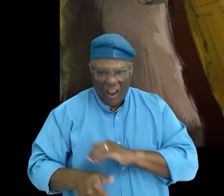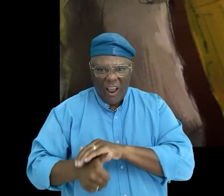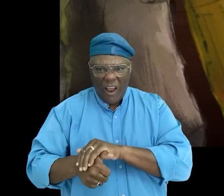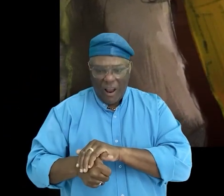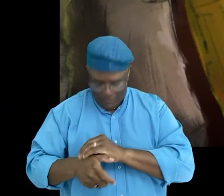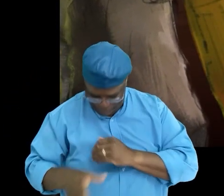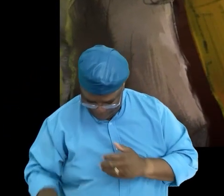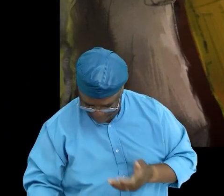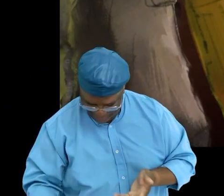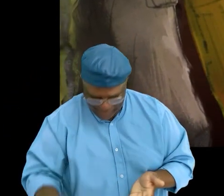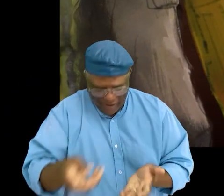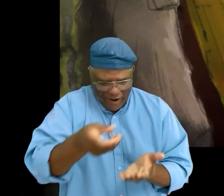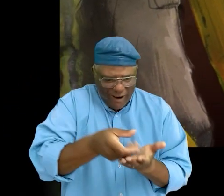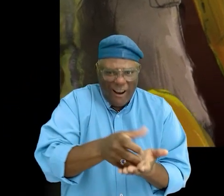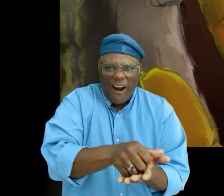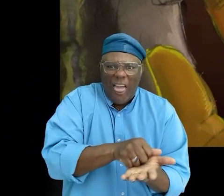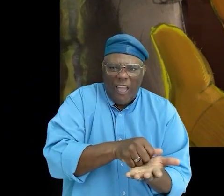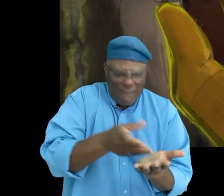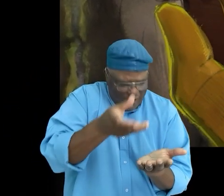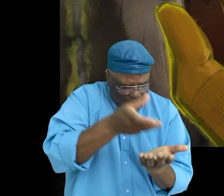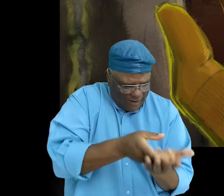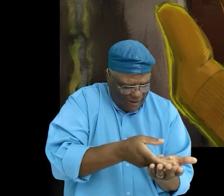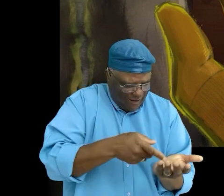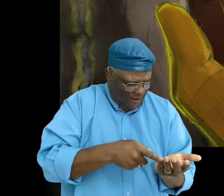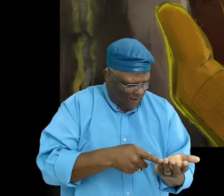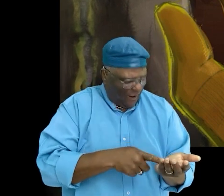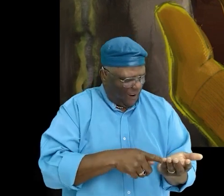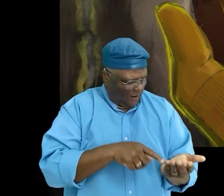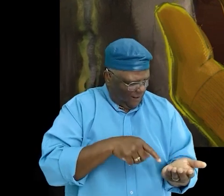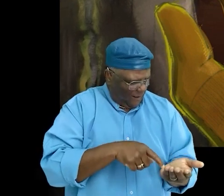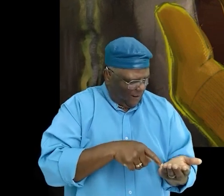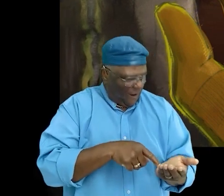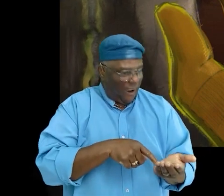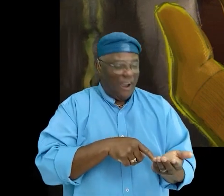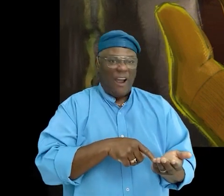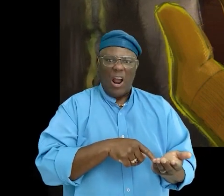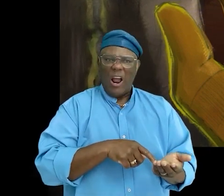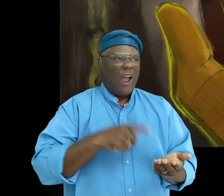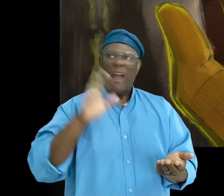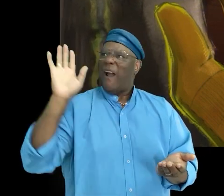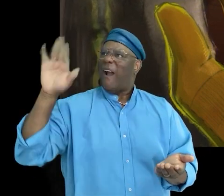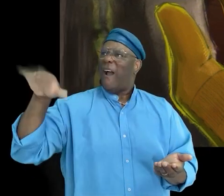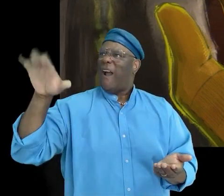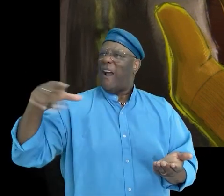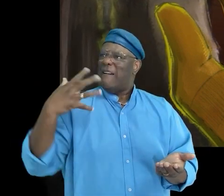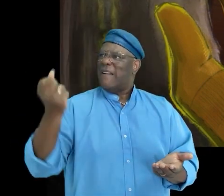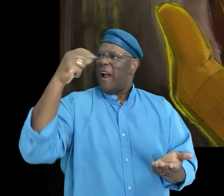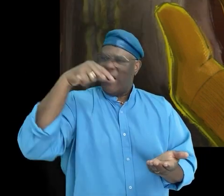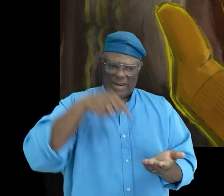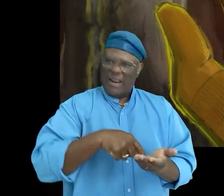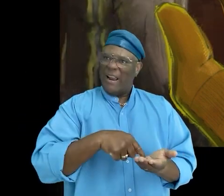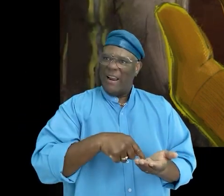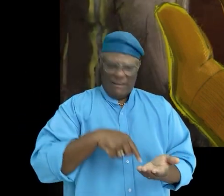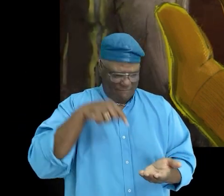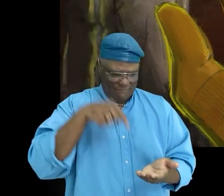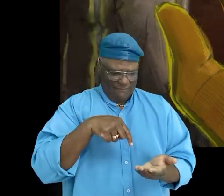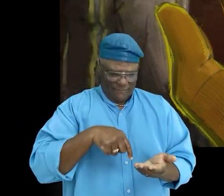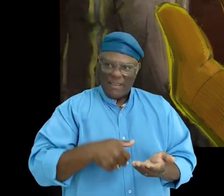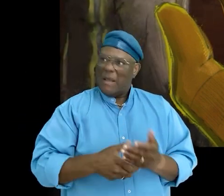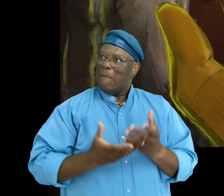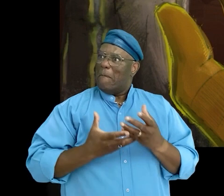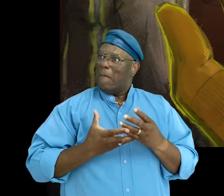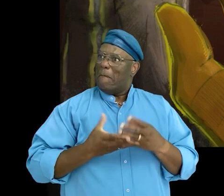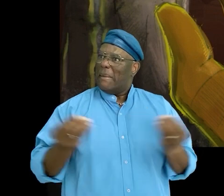Cododd dithoddwr tan Lula mewn menig enfawr a gweiddodd I un arall. Edrych beth dwi wedi